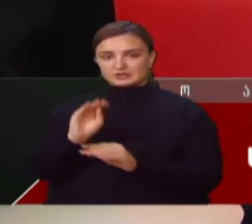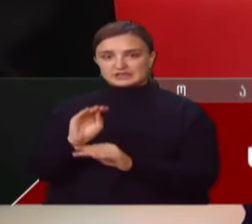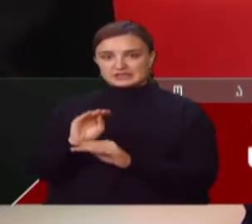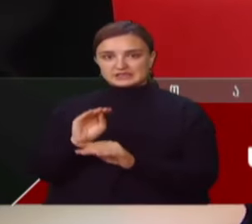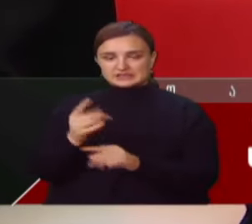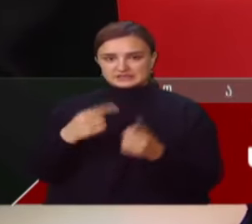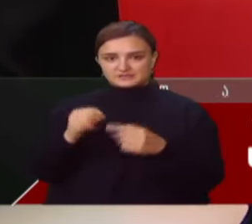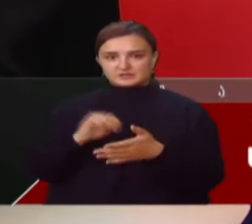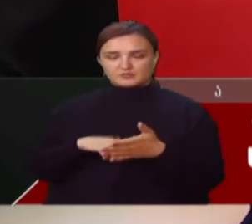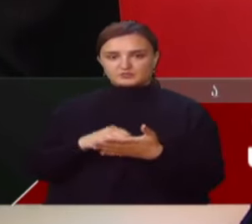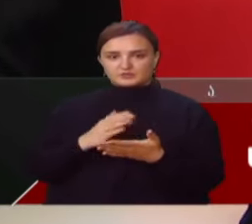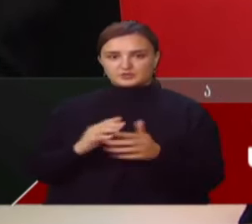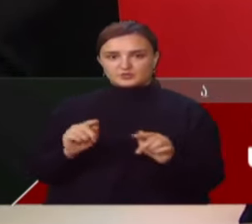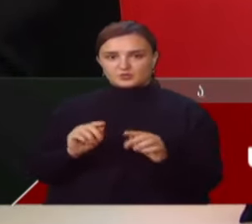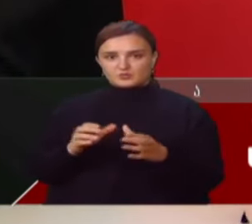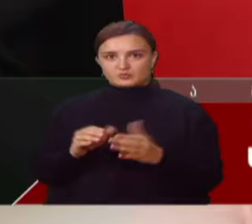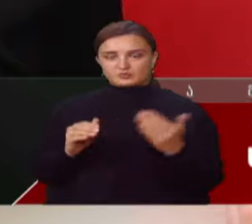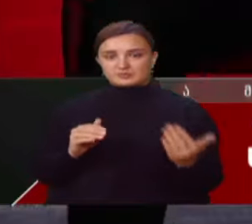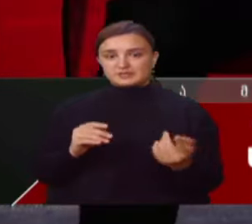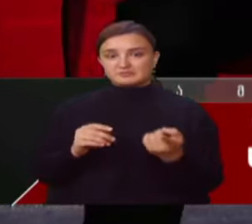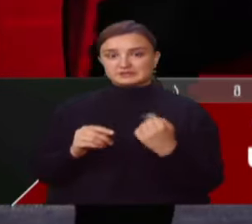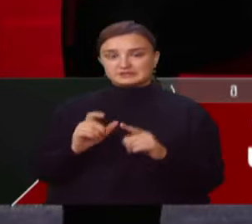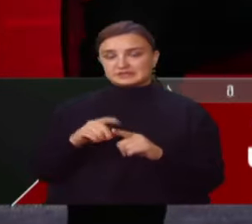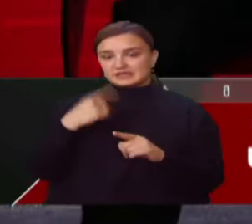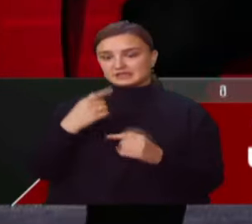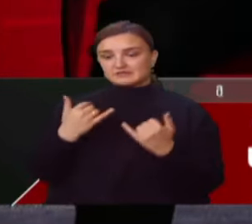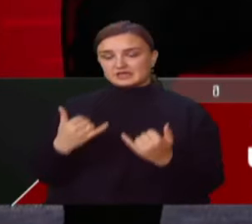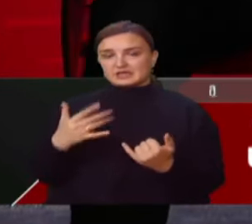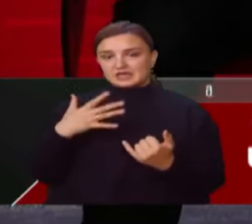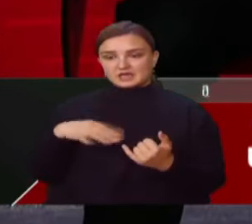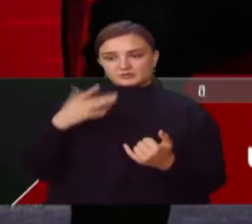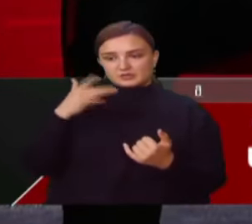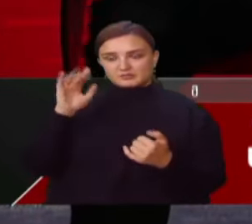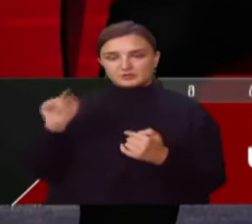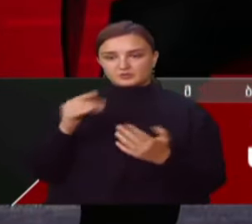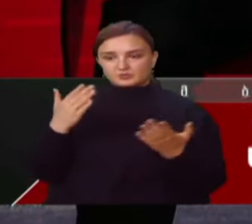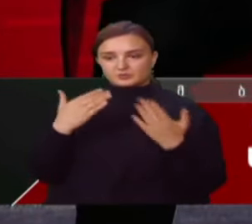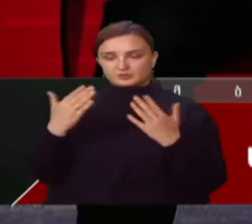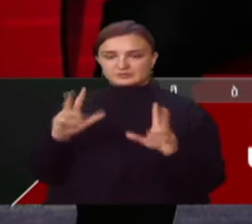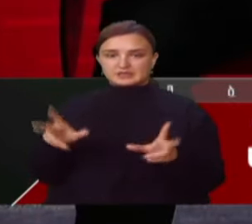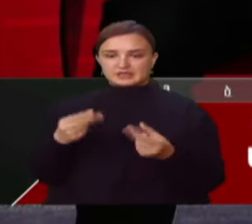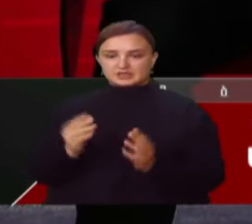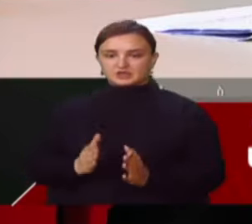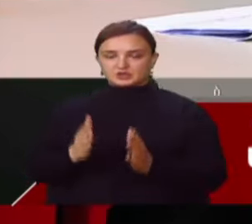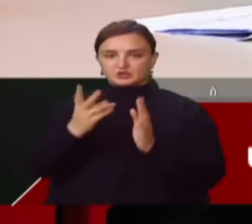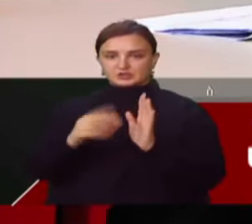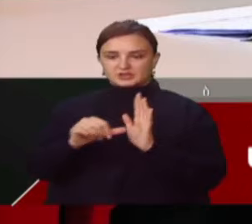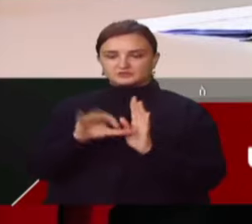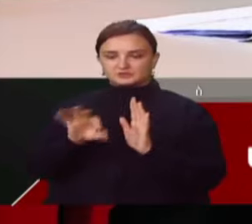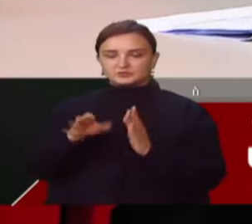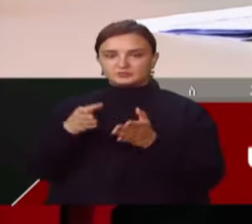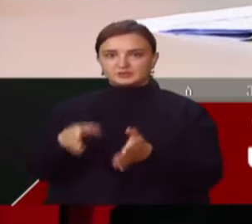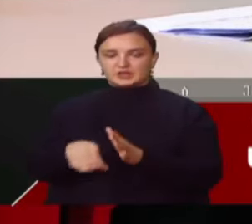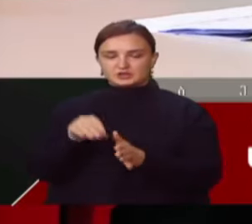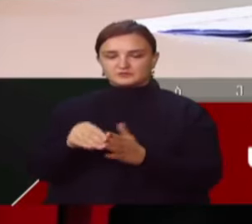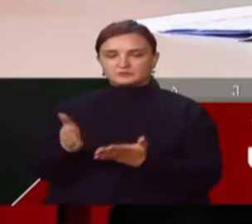მორიგ საფუძვლად იქცა ოპოზიციისთვის. მათი მხრიდან ითქვა ისიც, რომ ახლა ქართულ-ამერიკული ურთიერთობების გადარჩენის გზა 26 ოქტომბრის